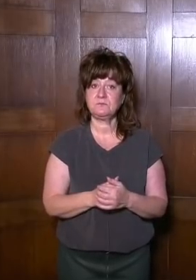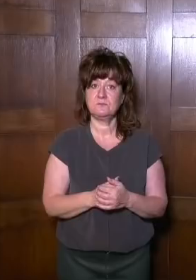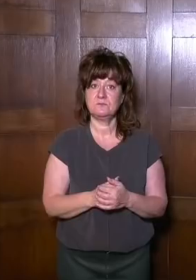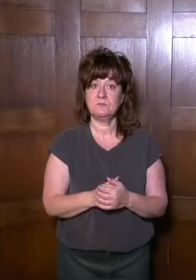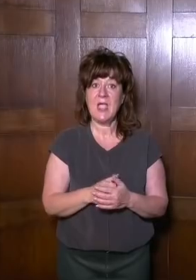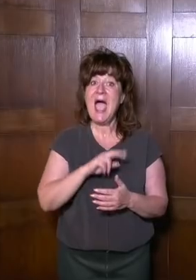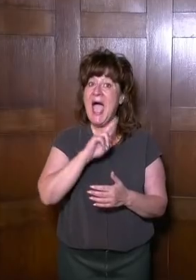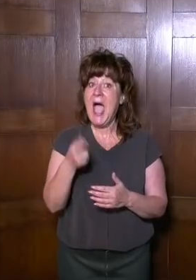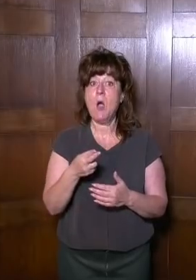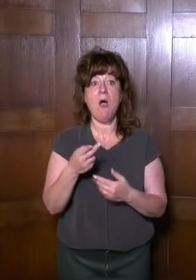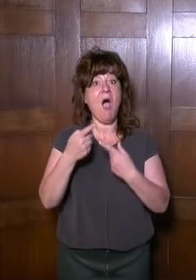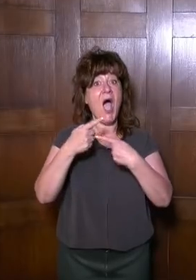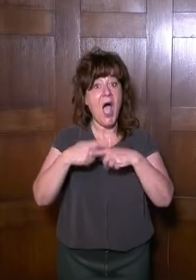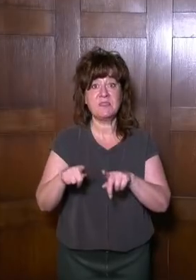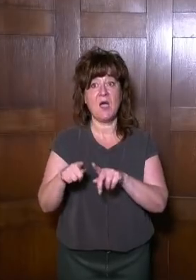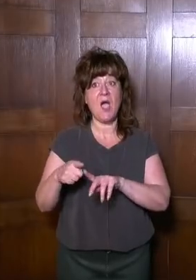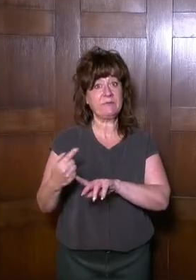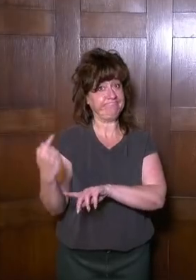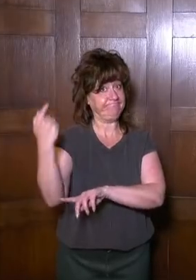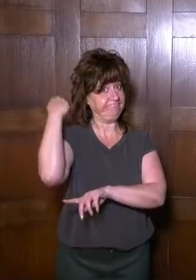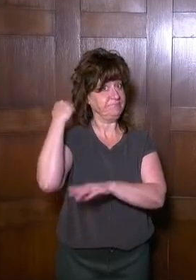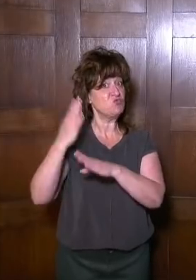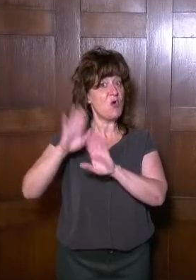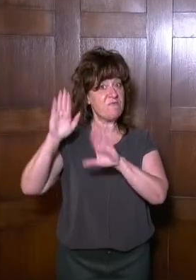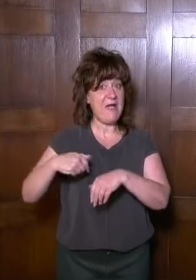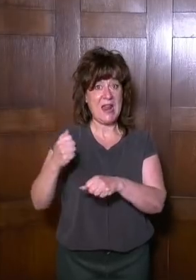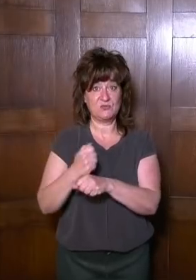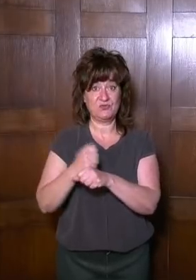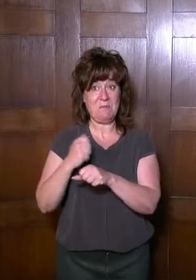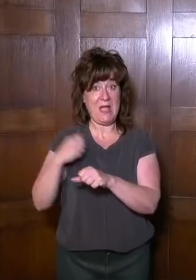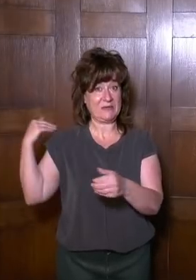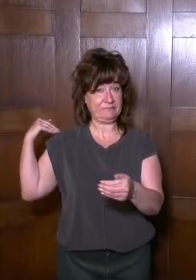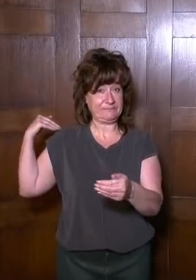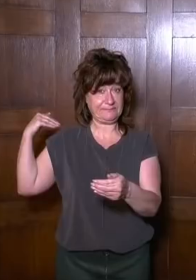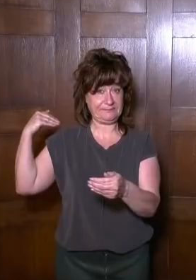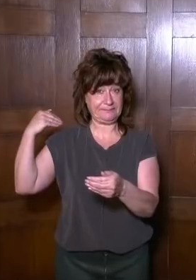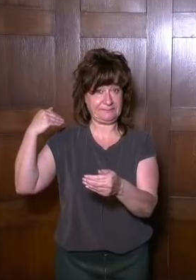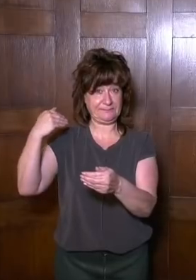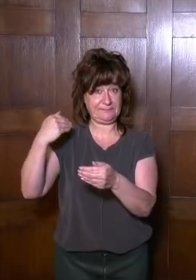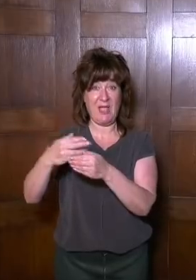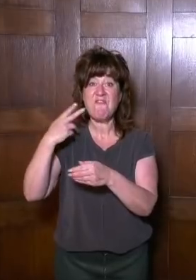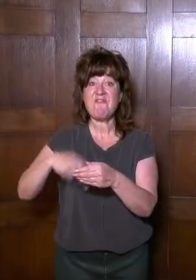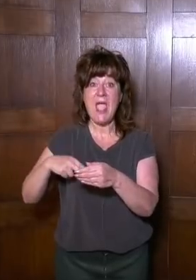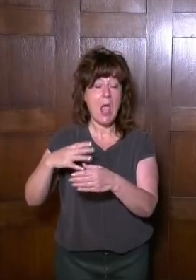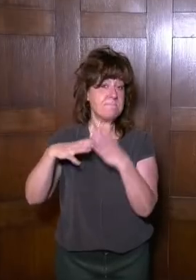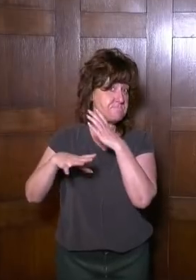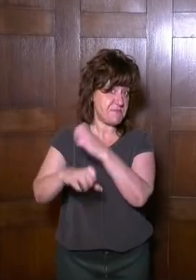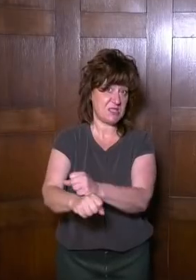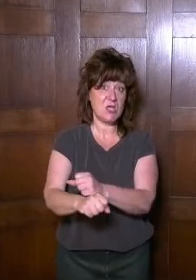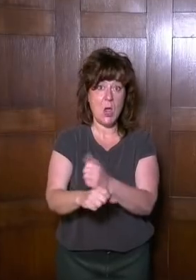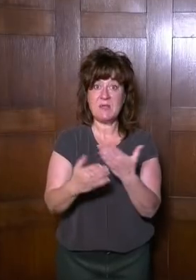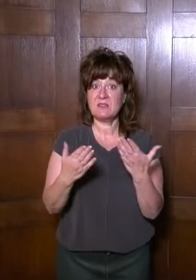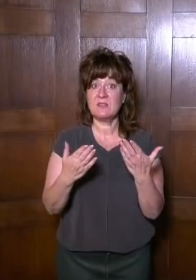ein anderer historischer Fehler oder Fehler aus der Vergangenheit, der hier schwer hineinschlug, war die